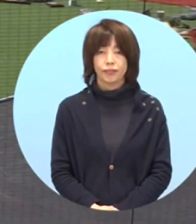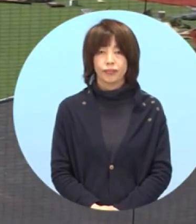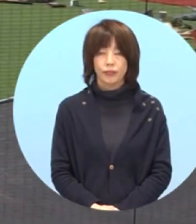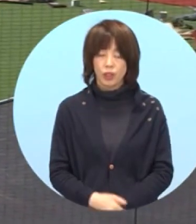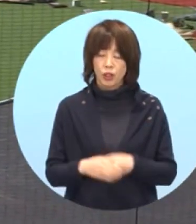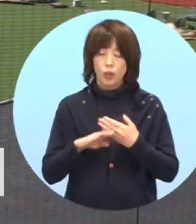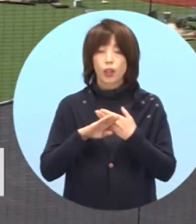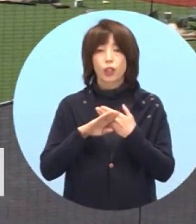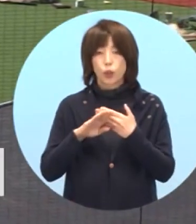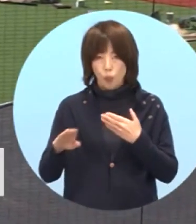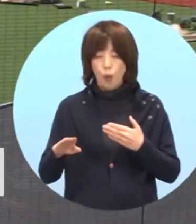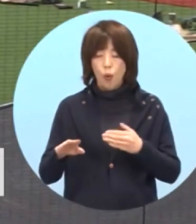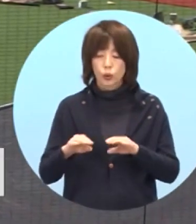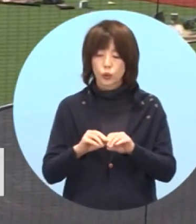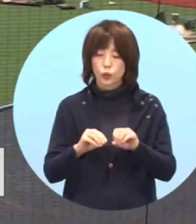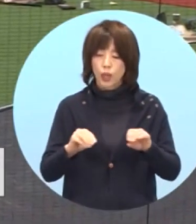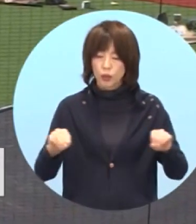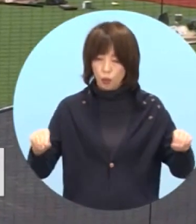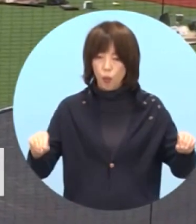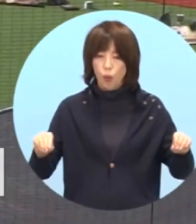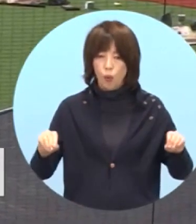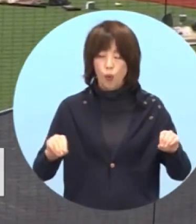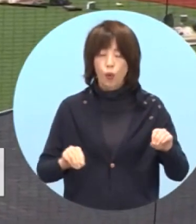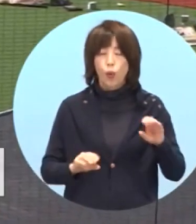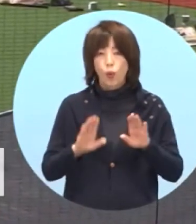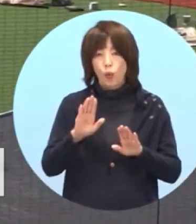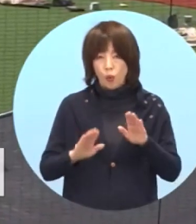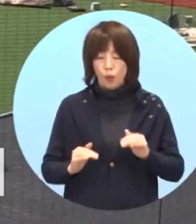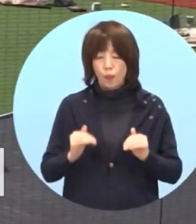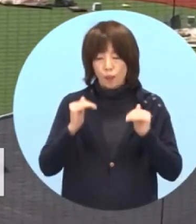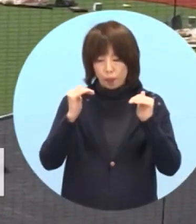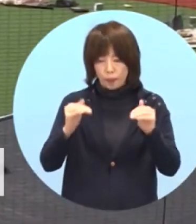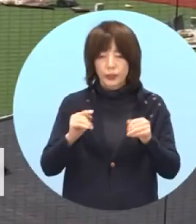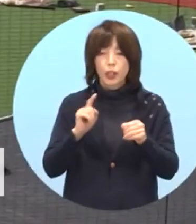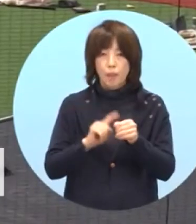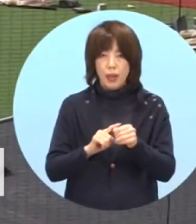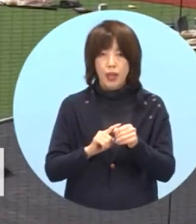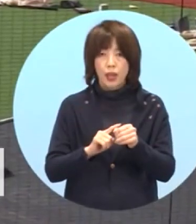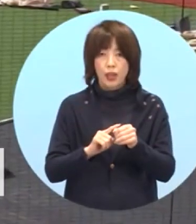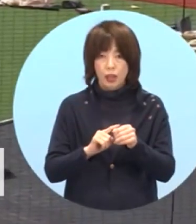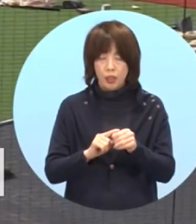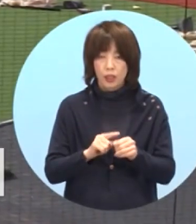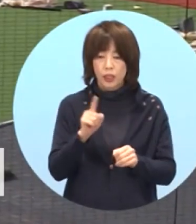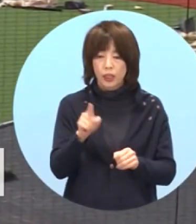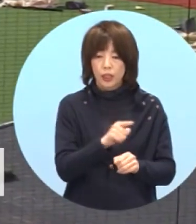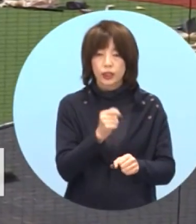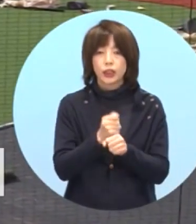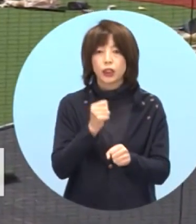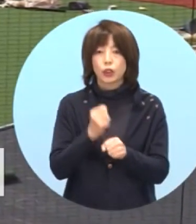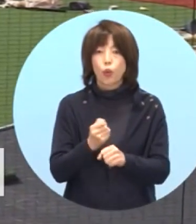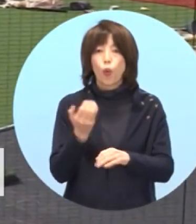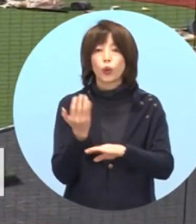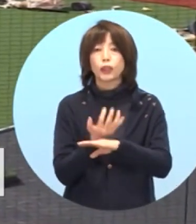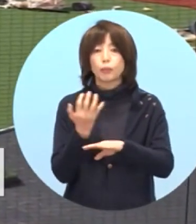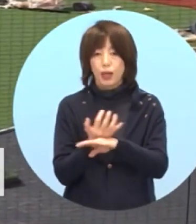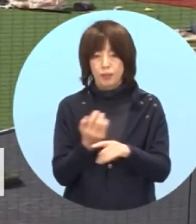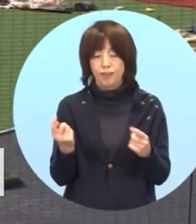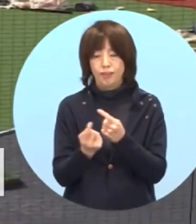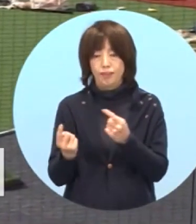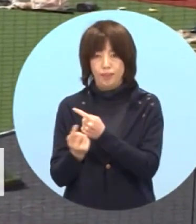このほかグラウンドコンディションの向上を目的として、全面人工芝に改修します。